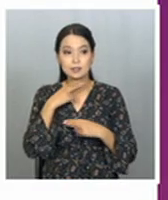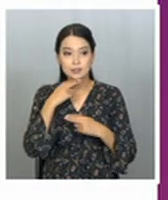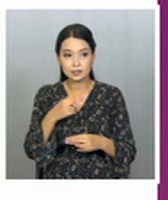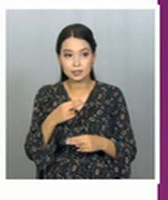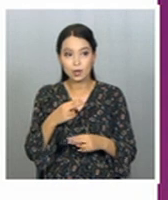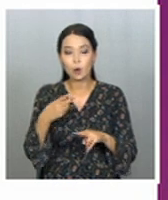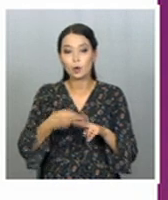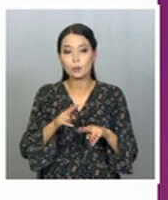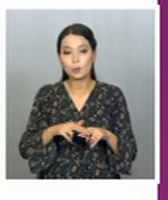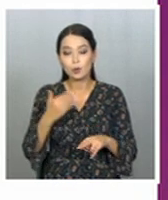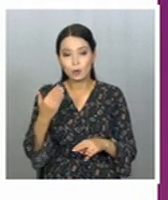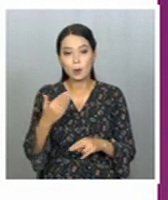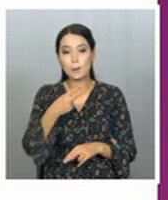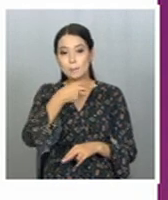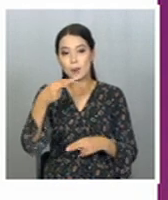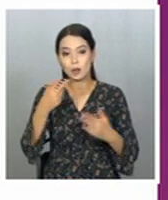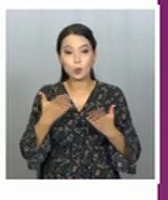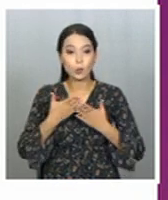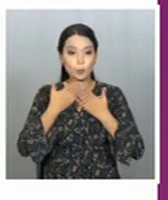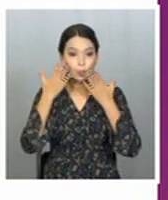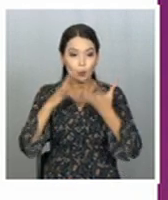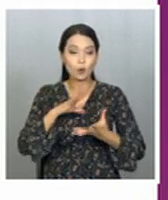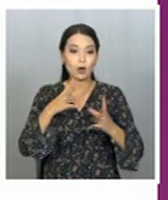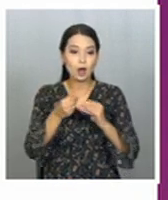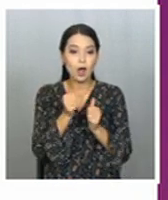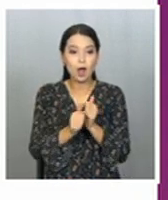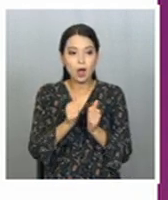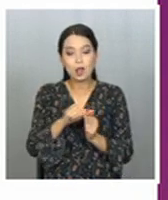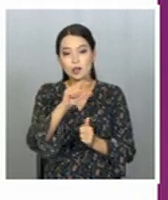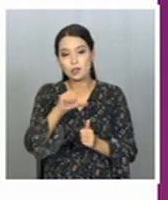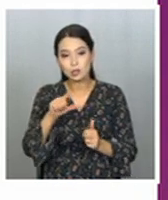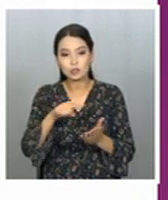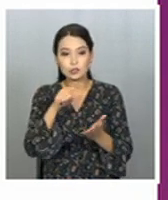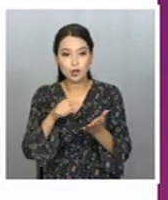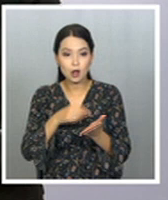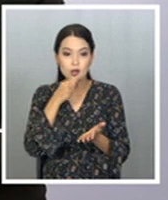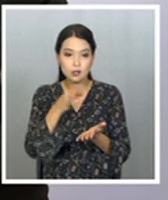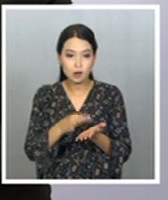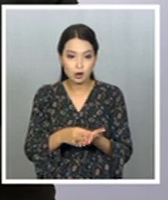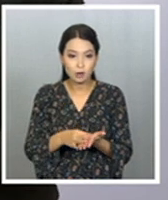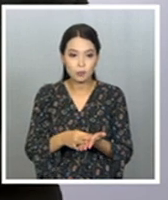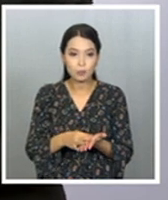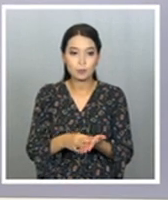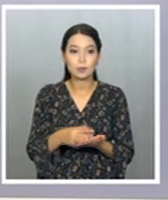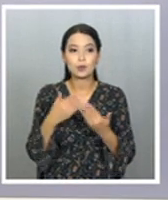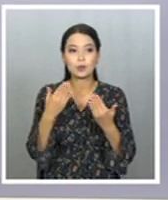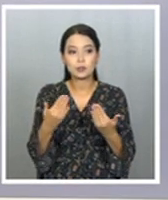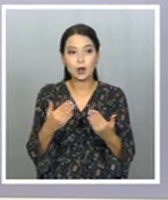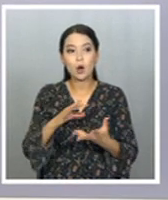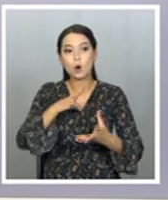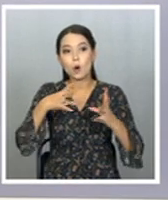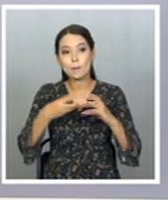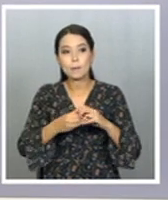осы мәтінді оқу арқылы әрқайсын жеке-жеке шығарамыз. Ол үшін комбинаторика